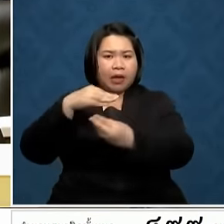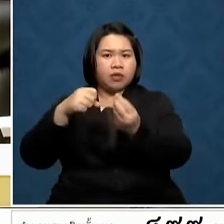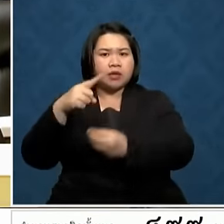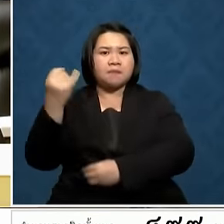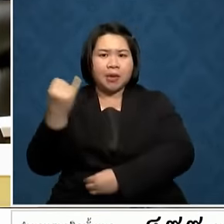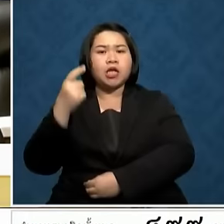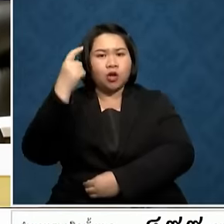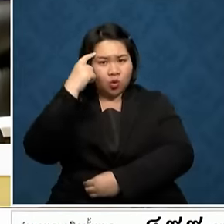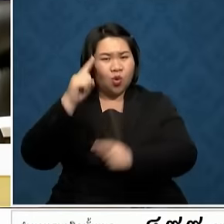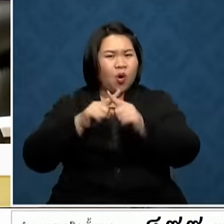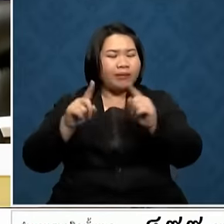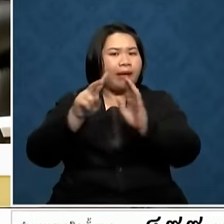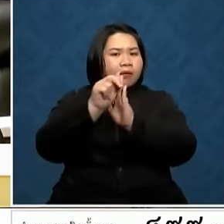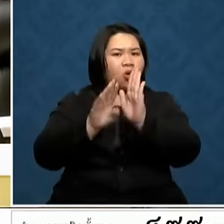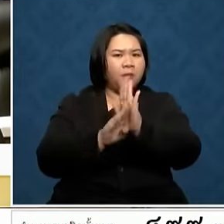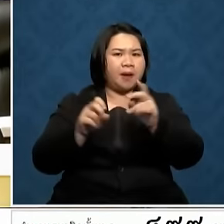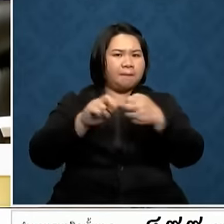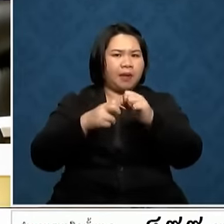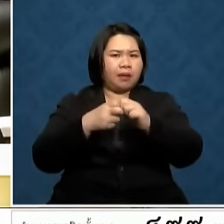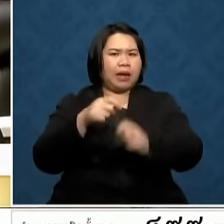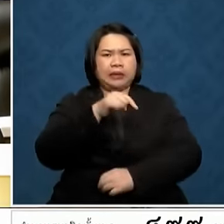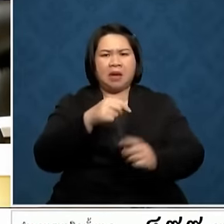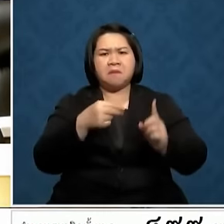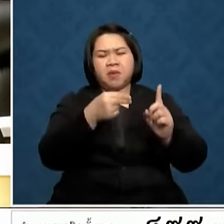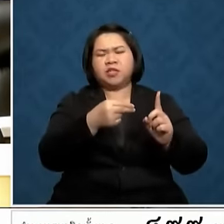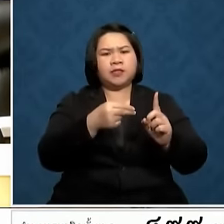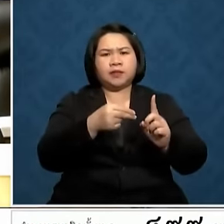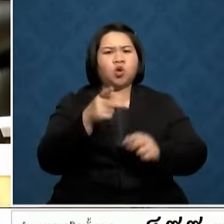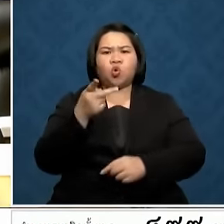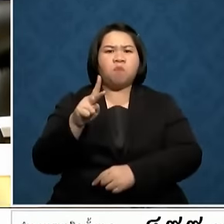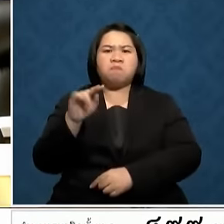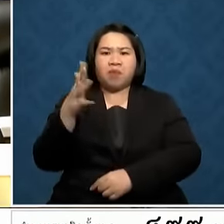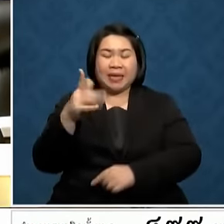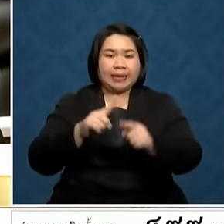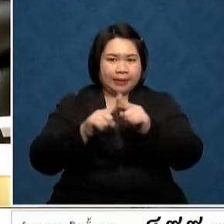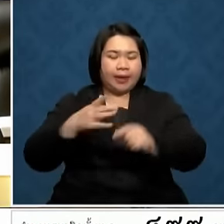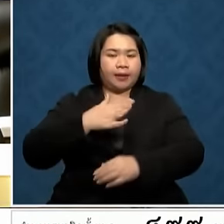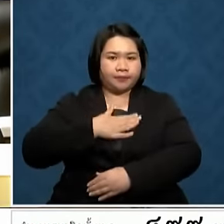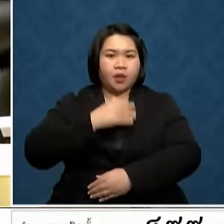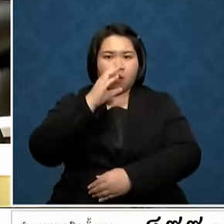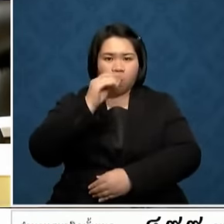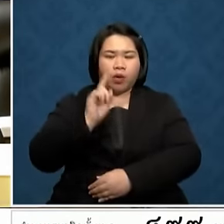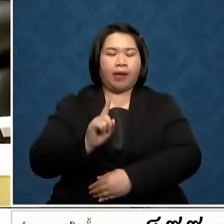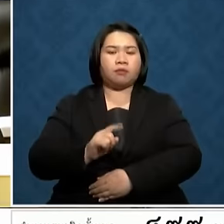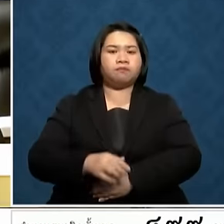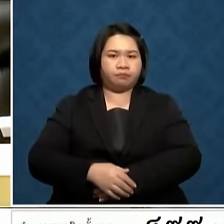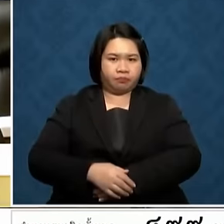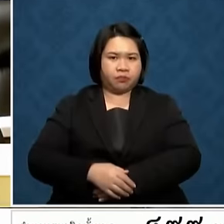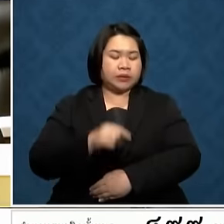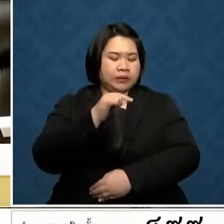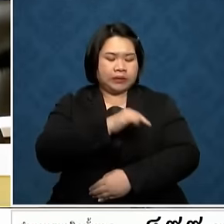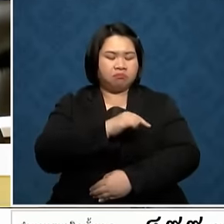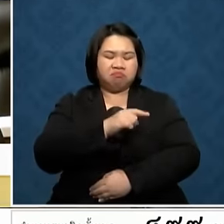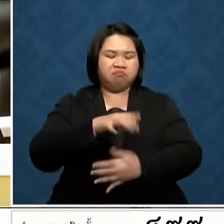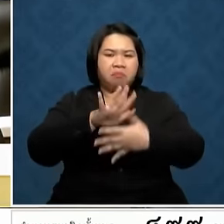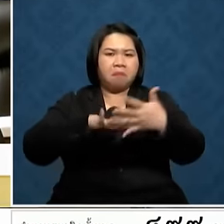ื่จะบอกวาโยบาย Digital Wallet นั้นเป็มรการใกตุ้นเศรฐกิที่ได้ไมค้มเสียและเพื่ยืนยานครับวาเราจะไม่ออกเช็ให้กนโยบายทถกคด